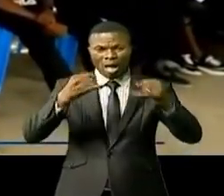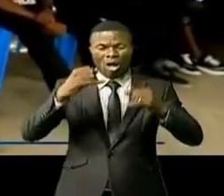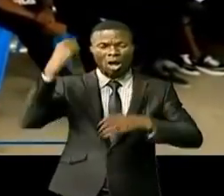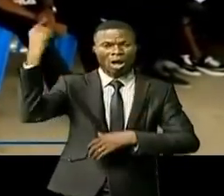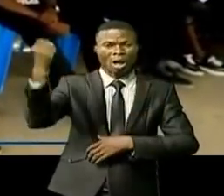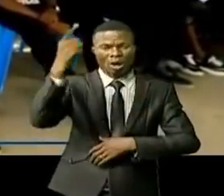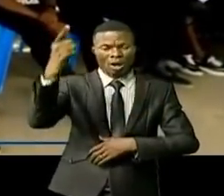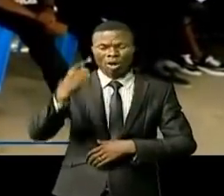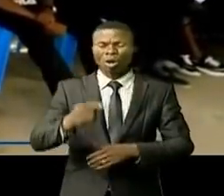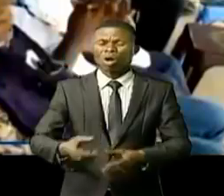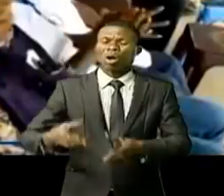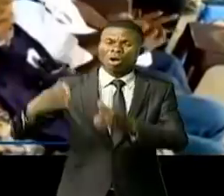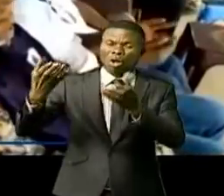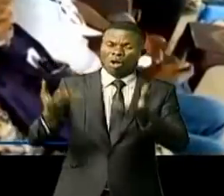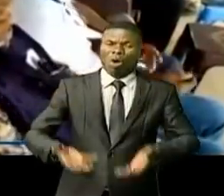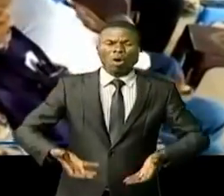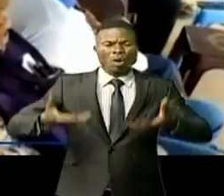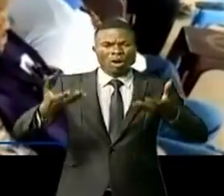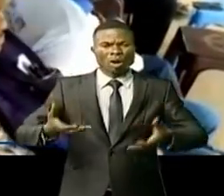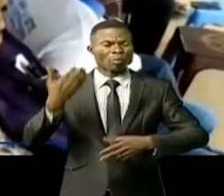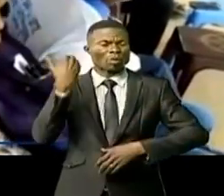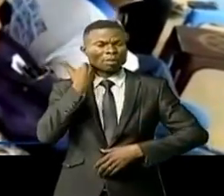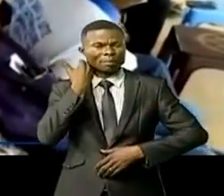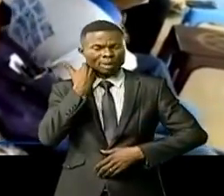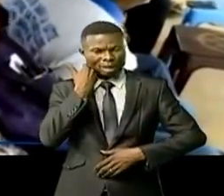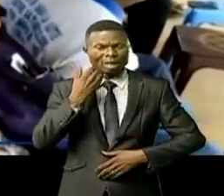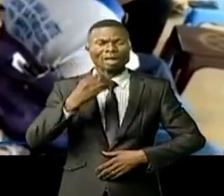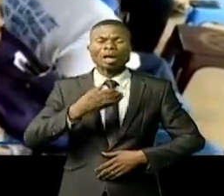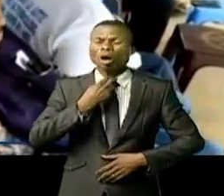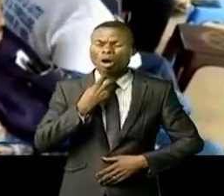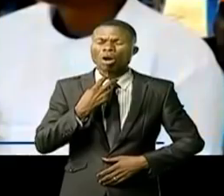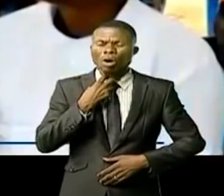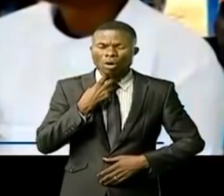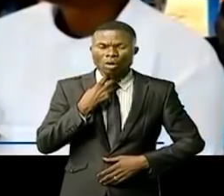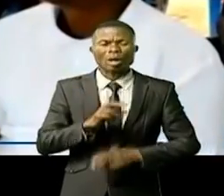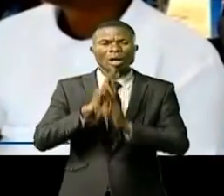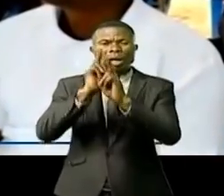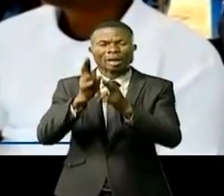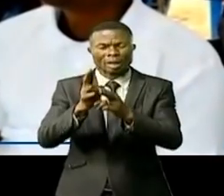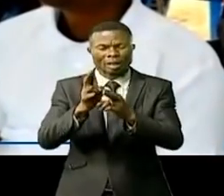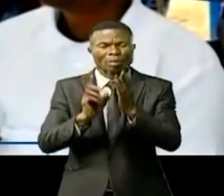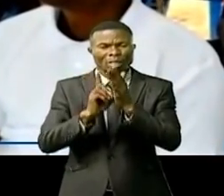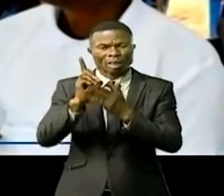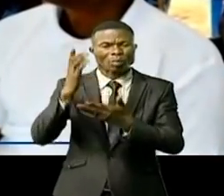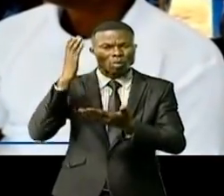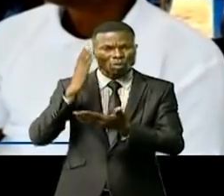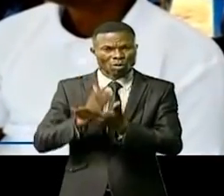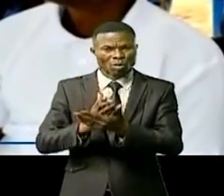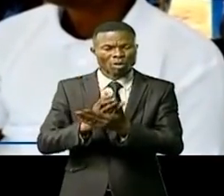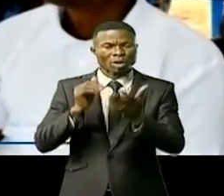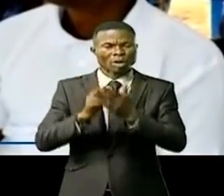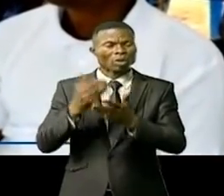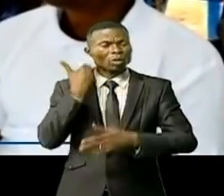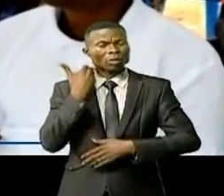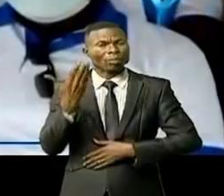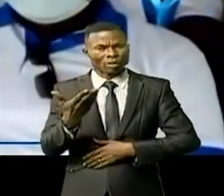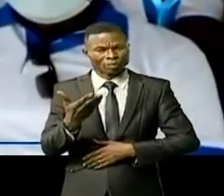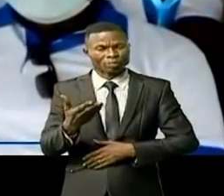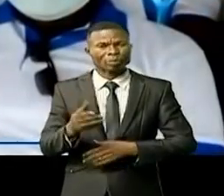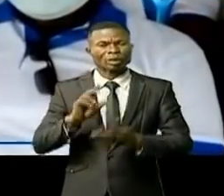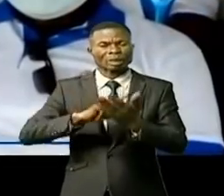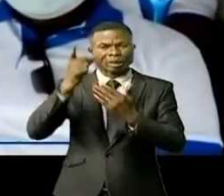les fardeaux de la maladie tuberculeuse, ainsi que les réponses développées pour y faire face sur la base de